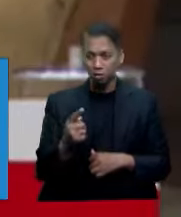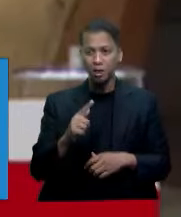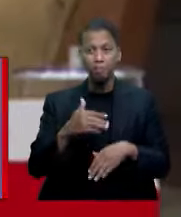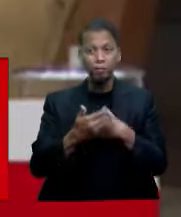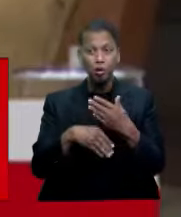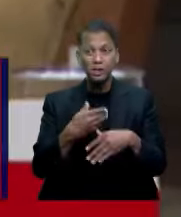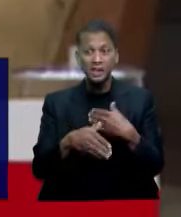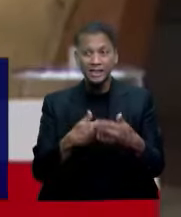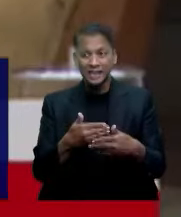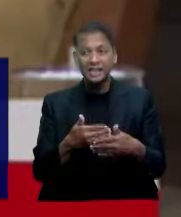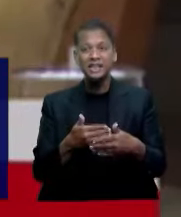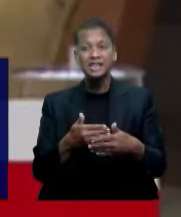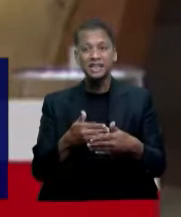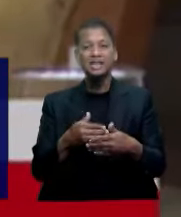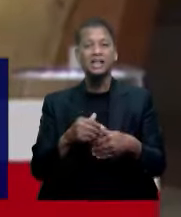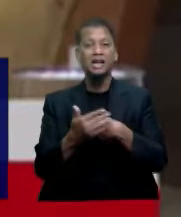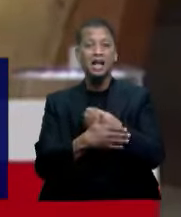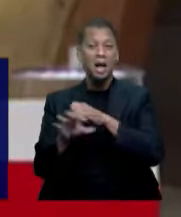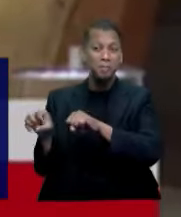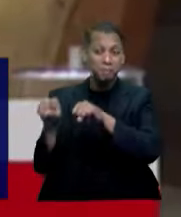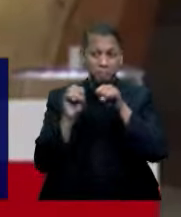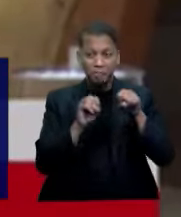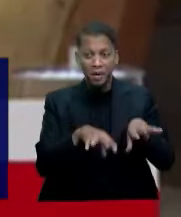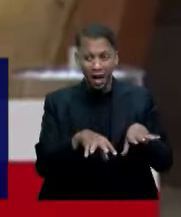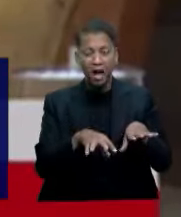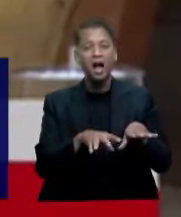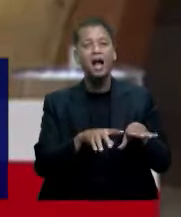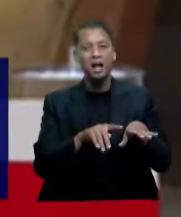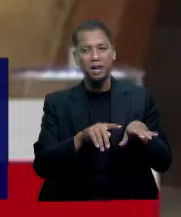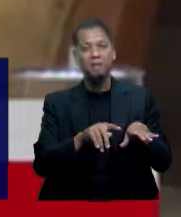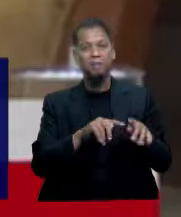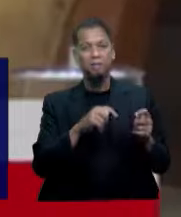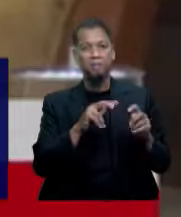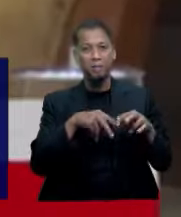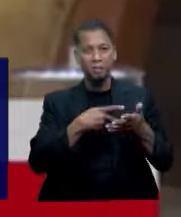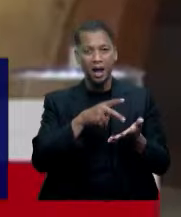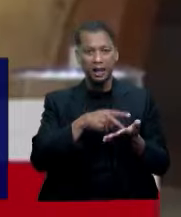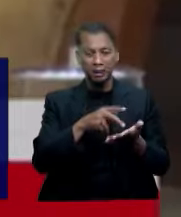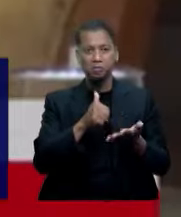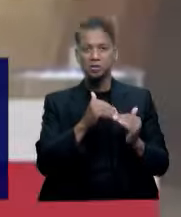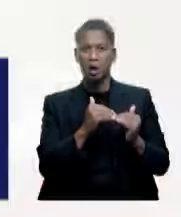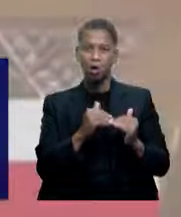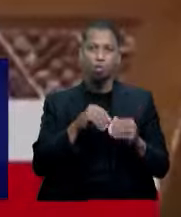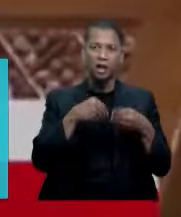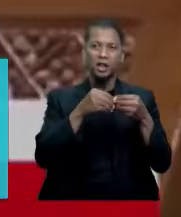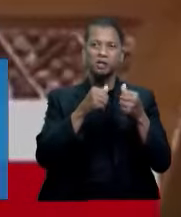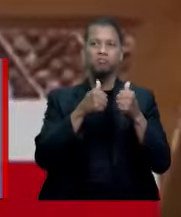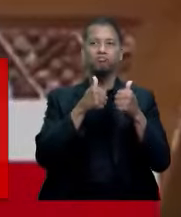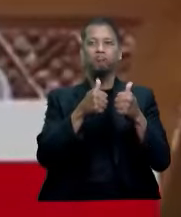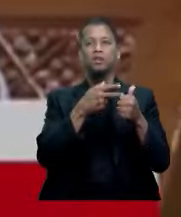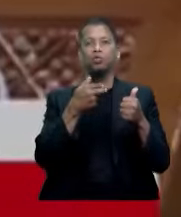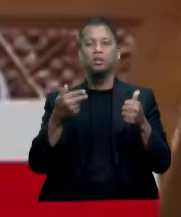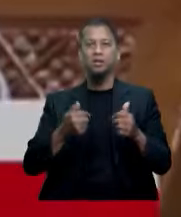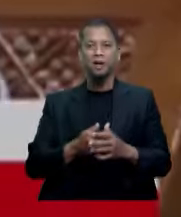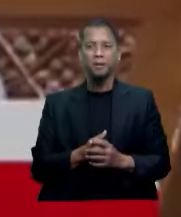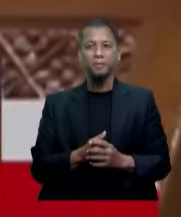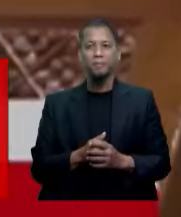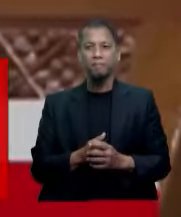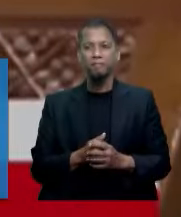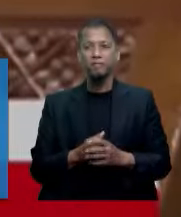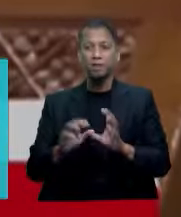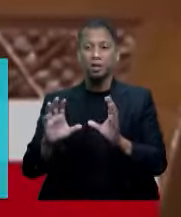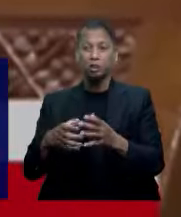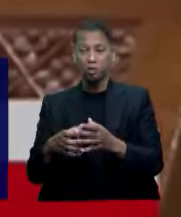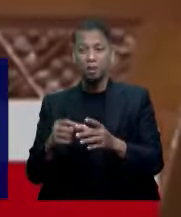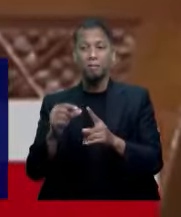naturalisasi pemain ini bisa meningkatkan prestasi daripada tim nasional kita. Kami dari fraksi Partai Amanat Nasional